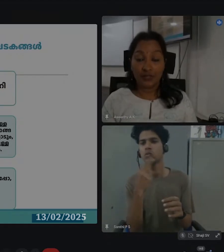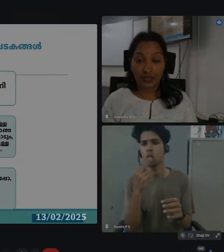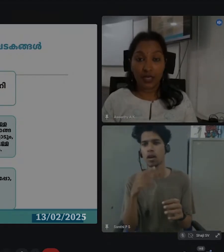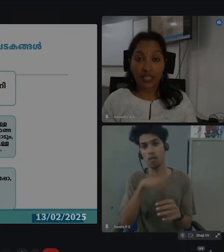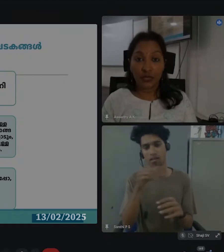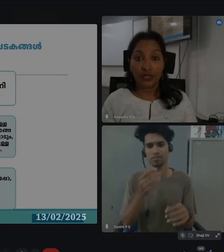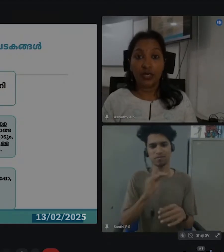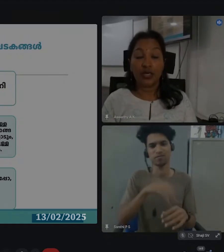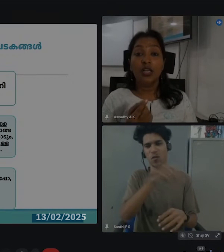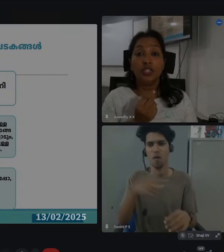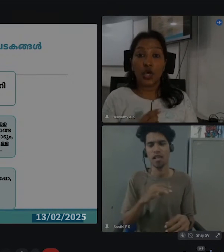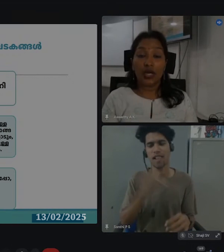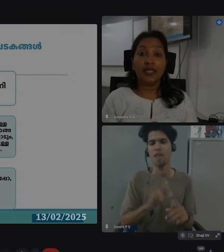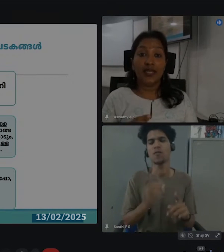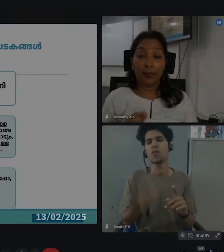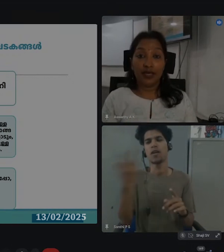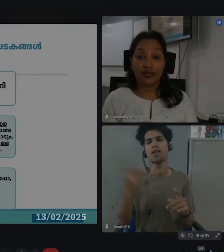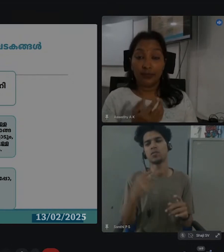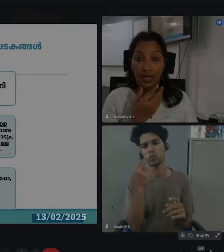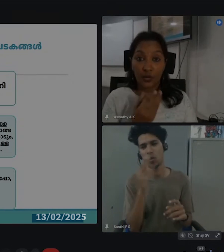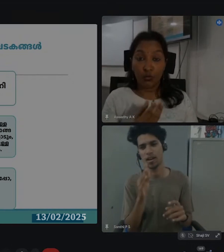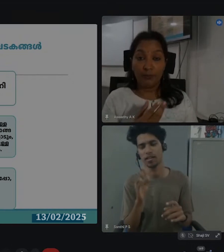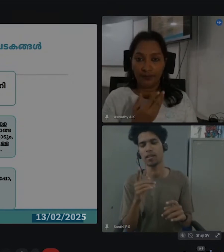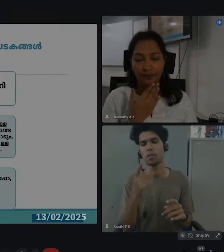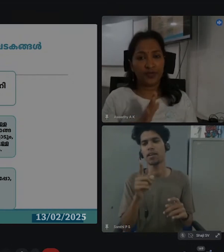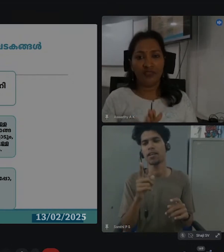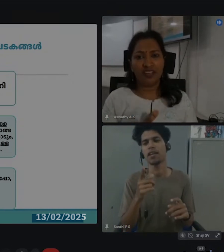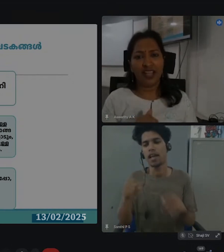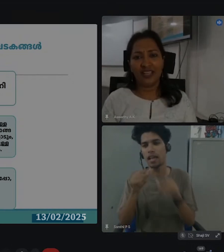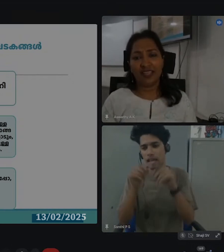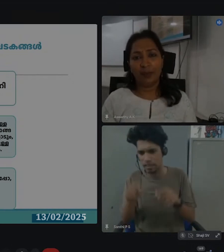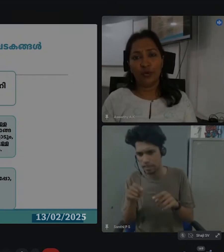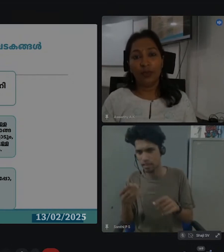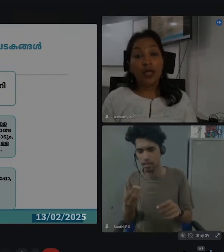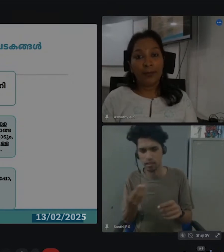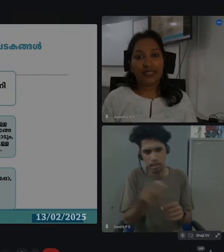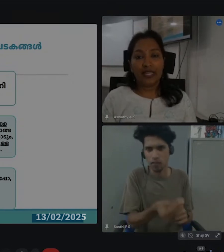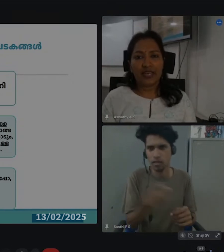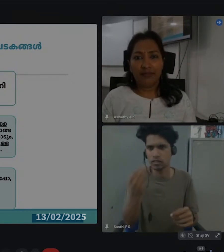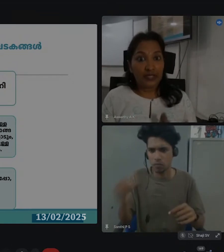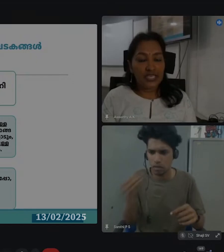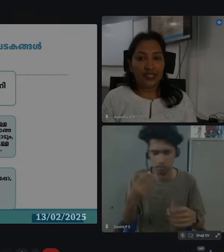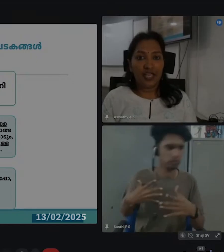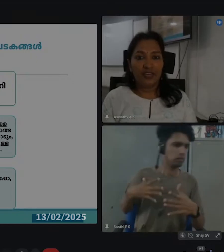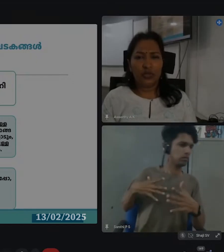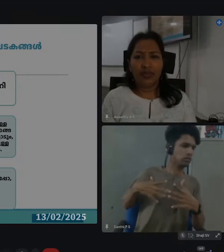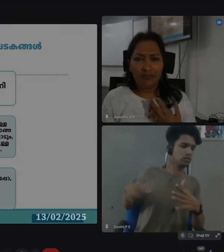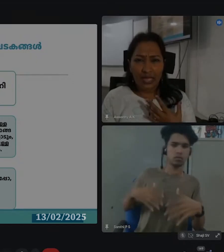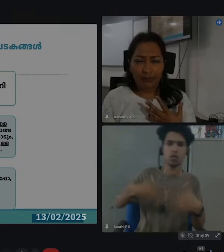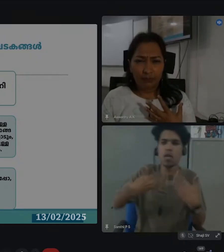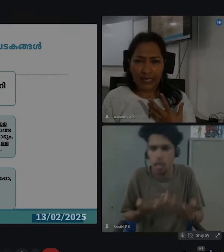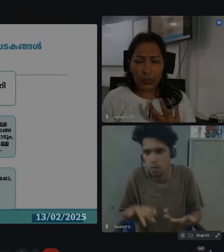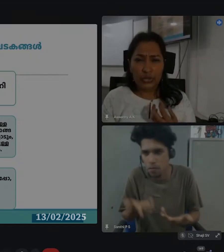പക്ഷെ എന്നിരുന്നാലും ചില കുഞ്ഞുങ്ങൾക്ക് ചോക്ലേറ്റിന്റെ ആ പദാർത്ഥം, ആ രൂപം അവർക്ക് വായിൽ വെക്കാൻ പോലും അവർക്കത് ഛർദ്ദിക്കാൻ വരുന്നു,